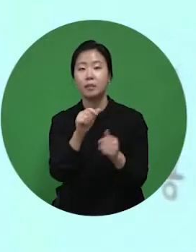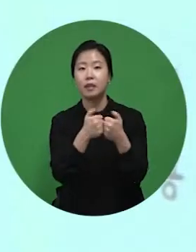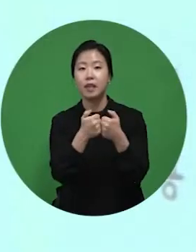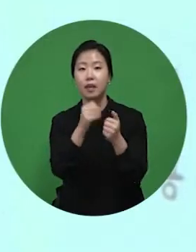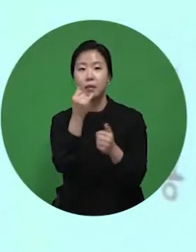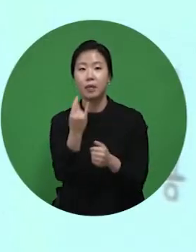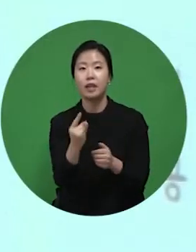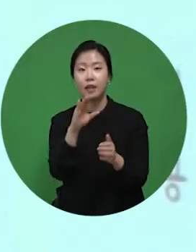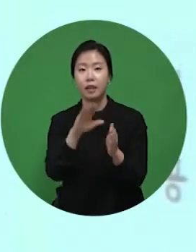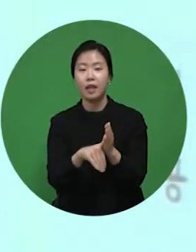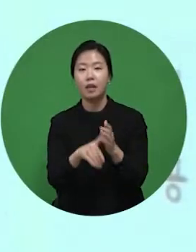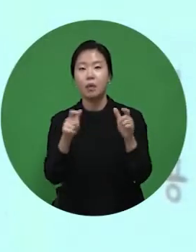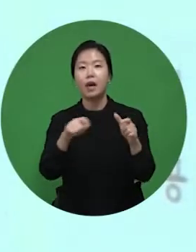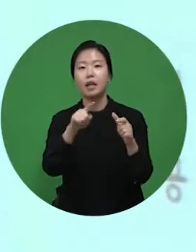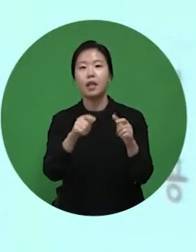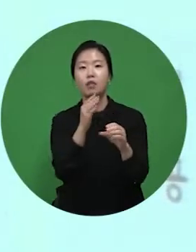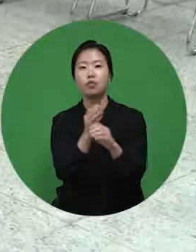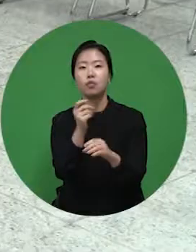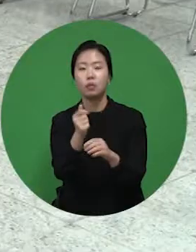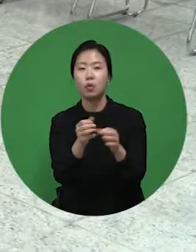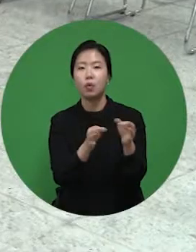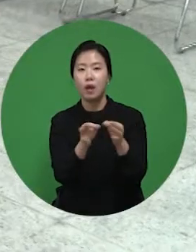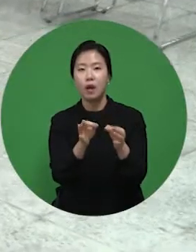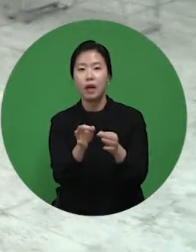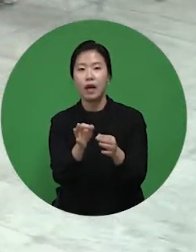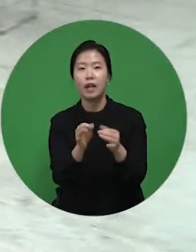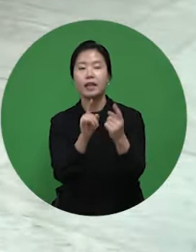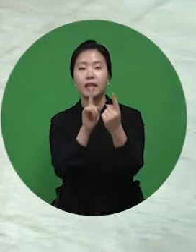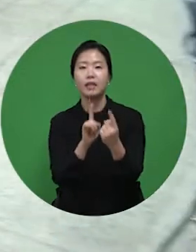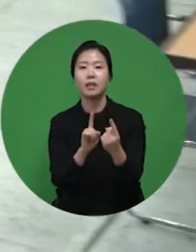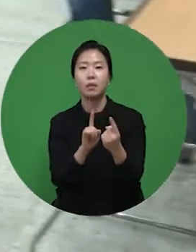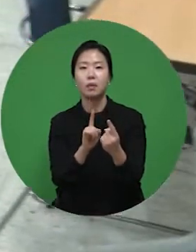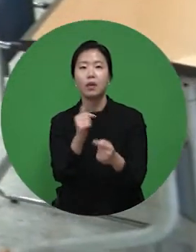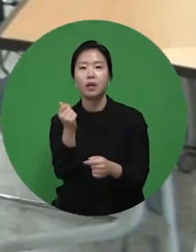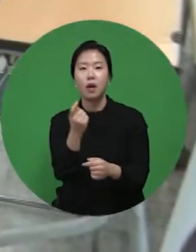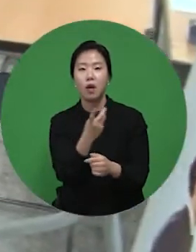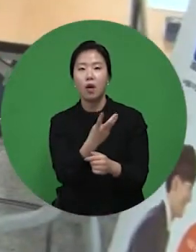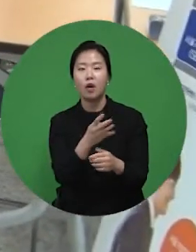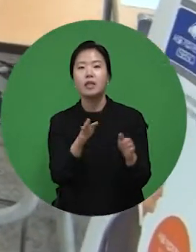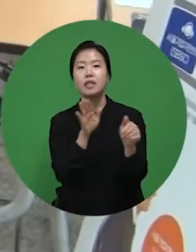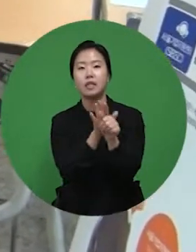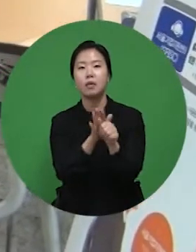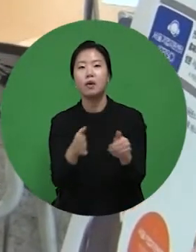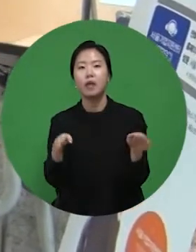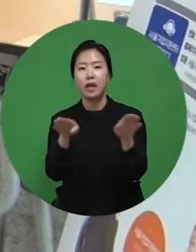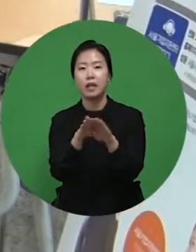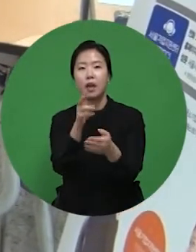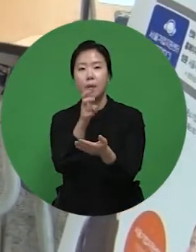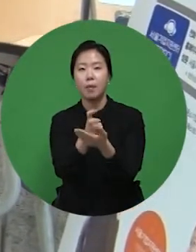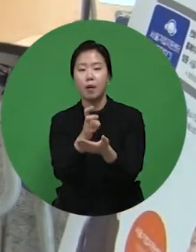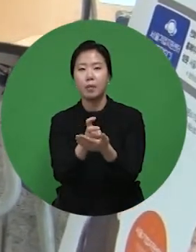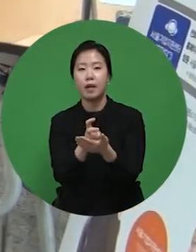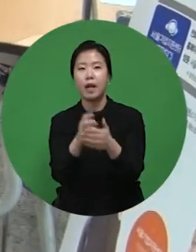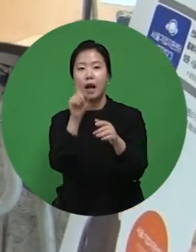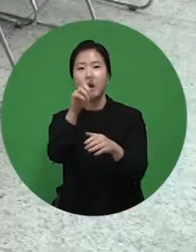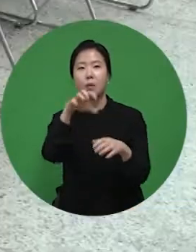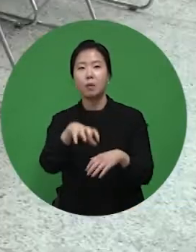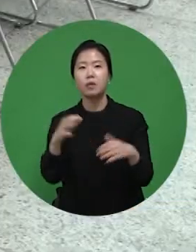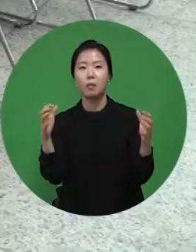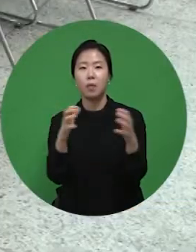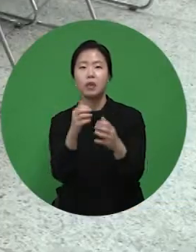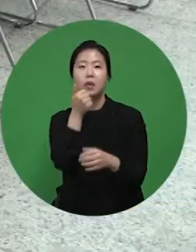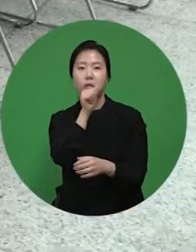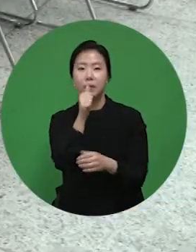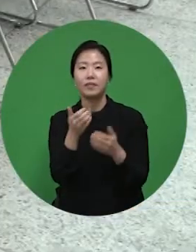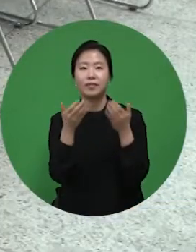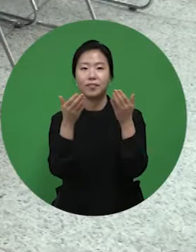이번 상담회에서는 관내 중소기업인과 소상공인을 대상으로 여러 지원기관들의 기업 지원 정책들을 한자리에